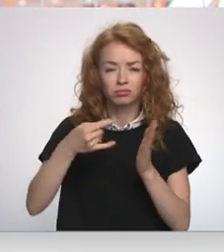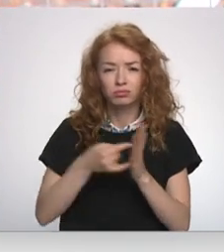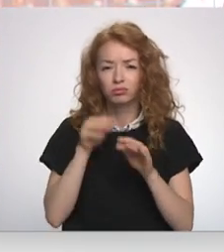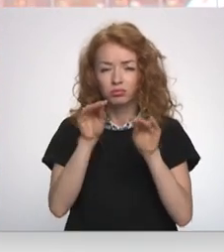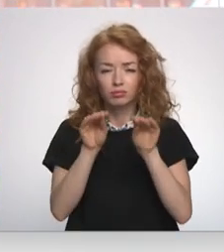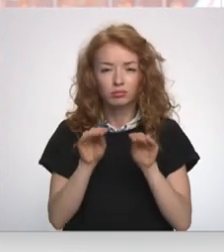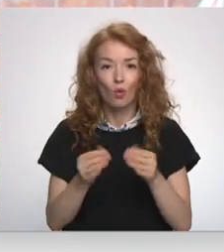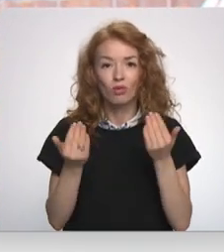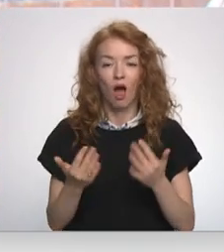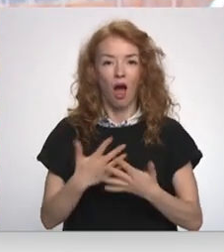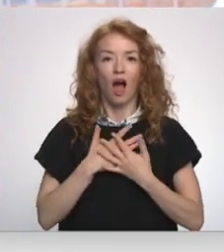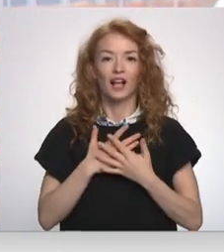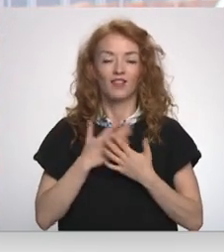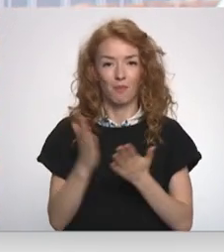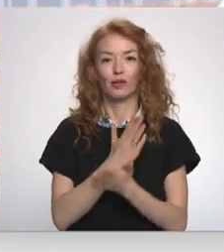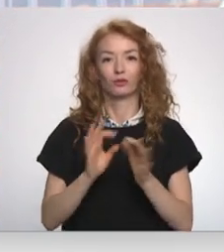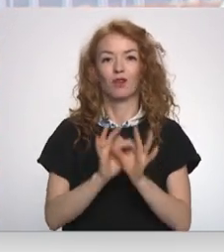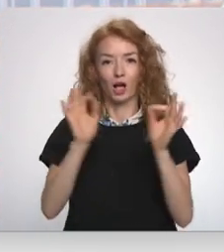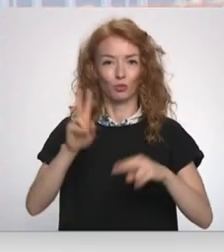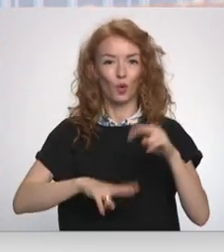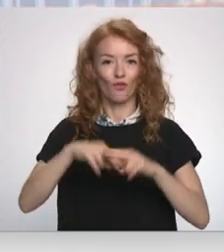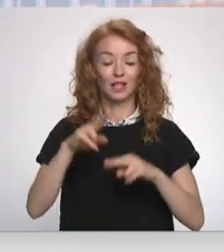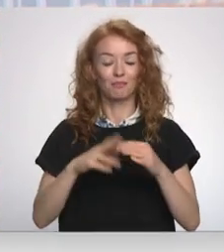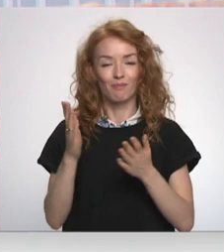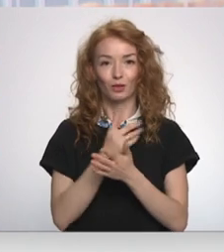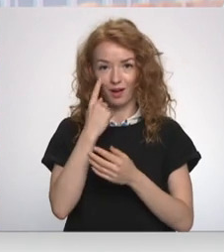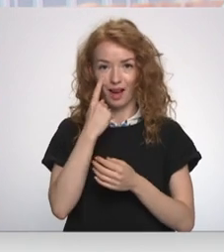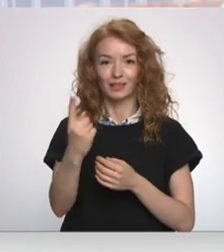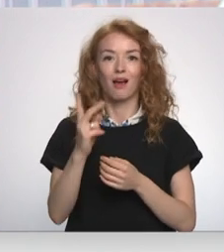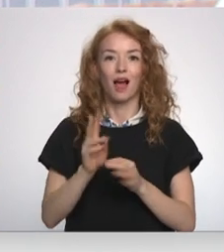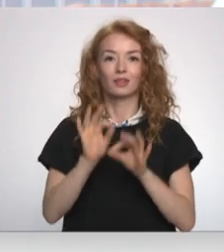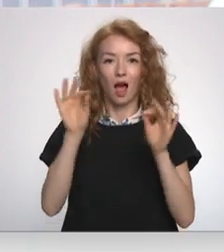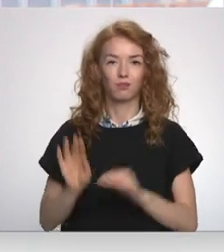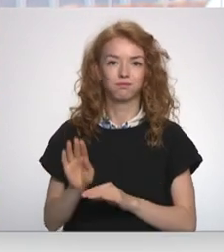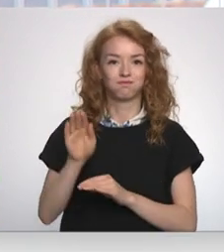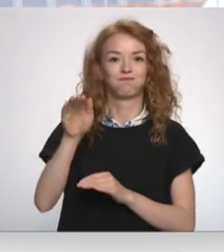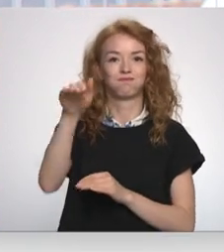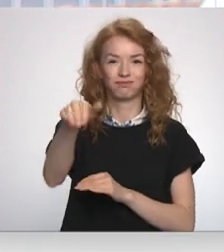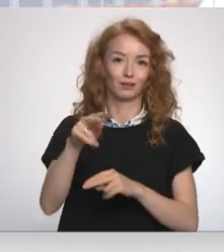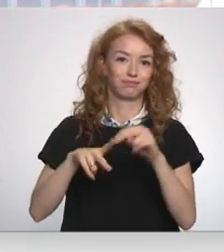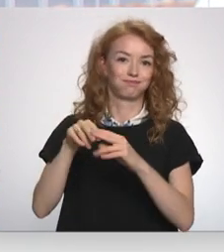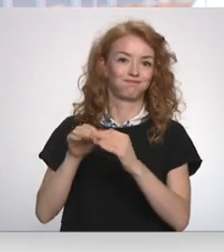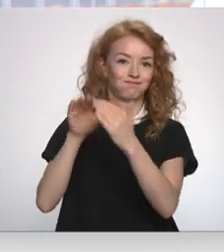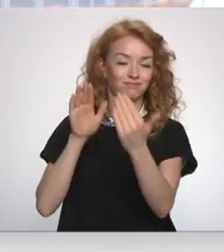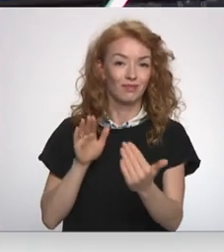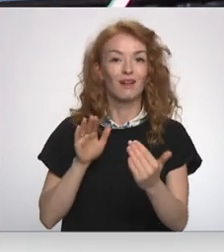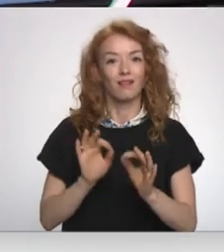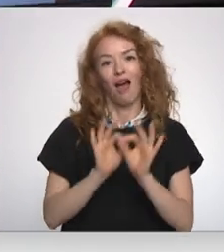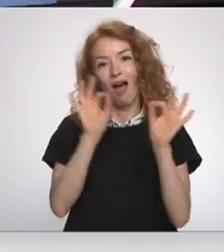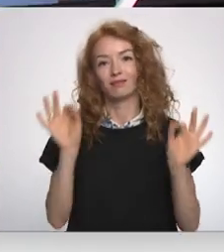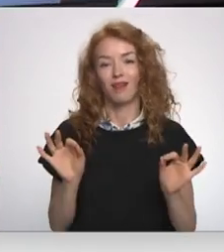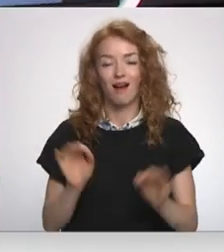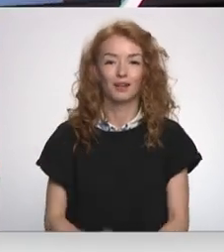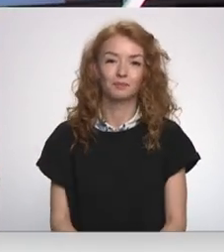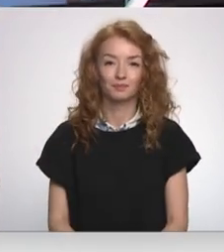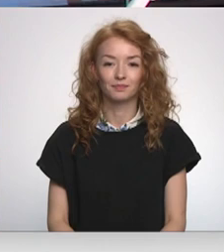tā intensīvā būvniecības kārta, ka pavisam drīz jau redzēsim, kā restakāde sāks celties. Tā ka nav jau variantu, jāsāk beigt. Šajā